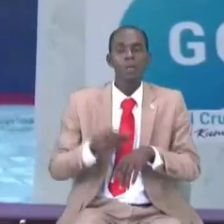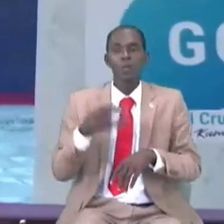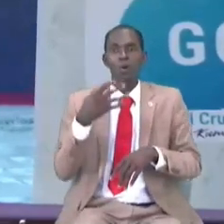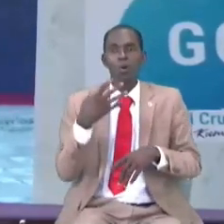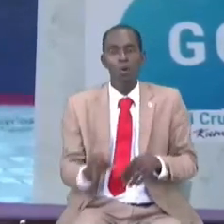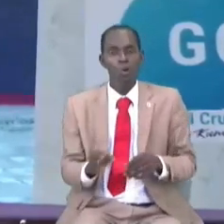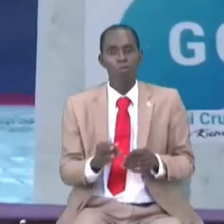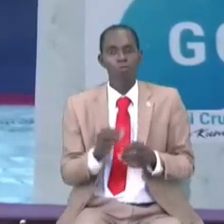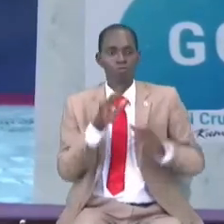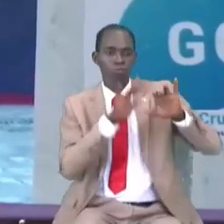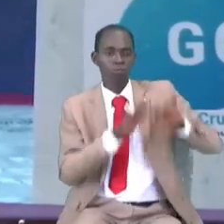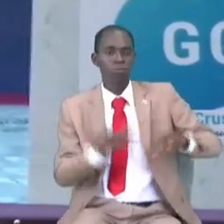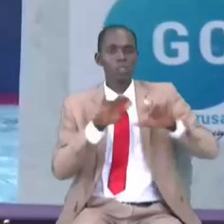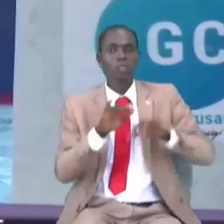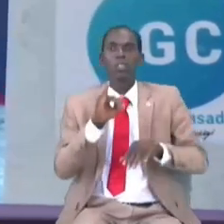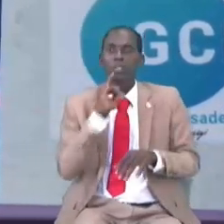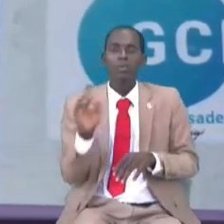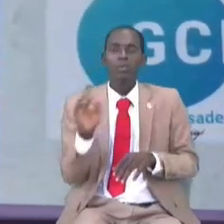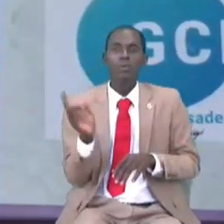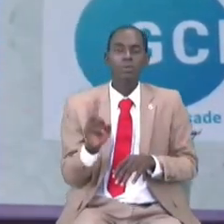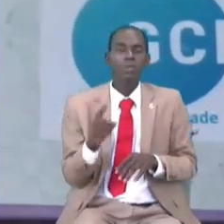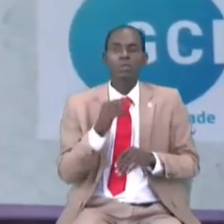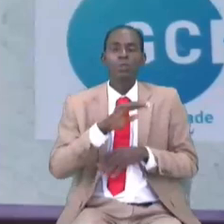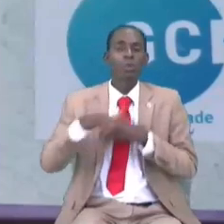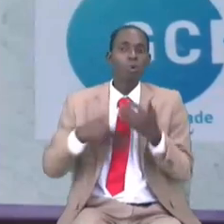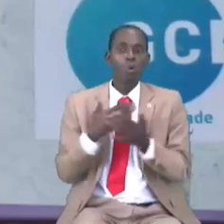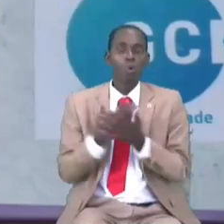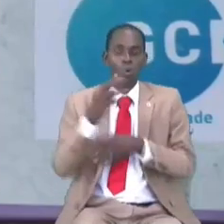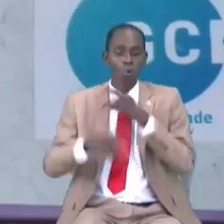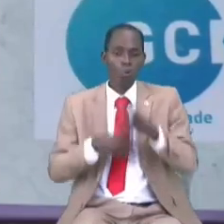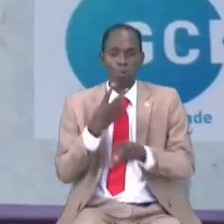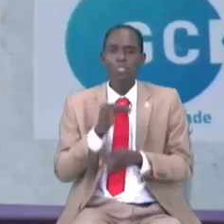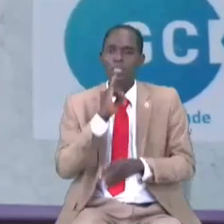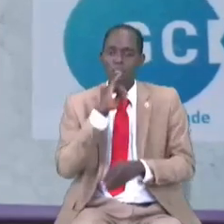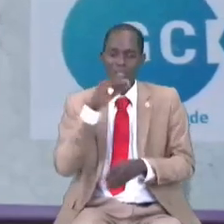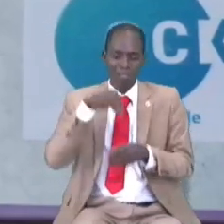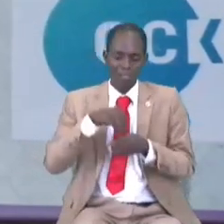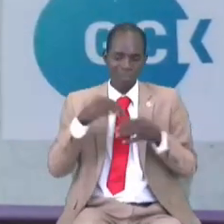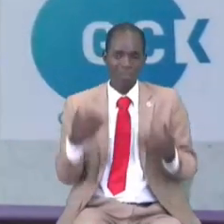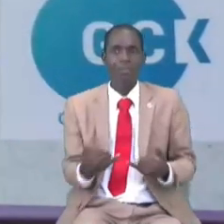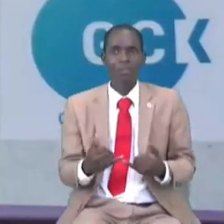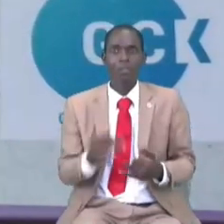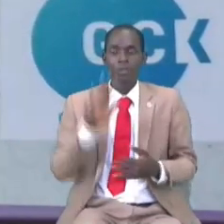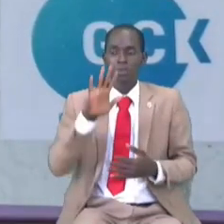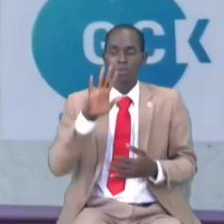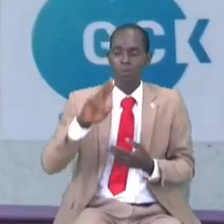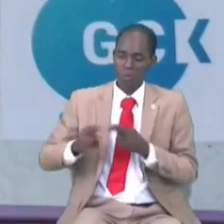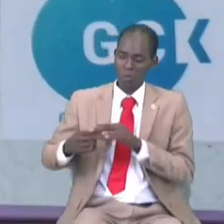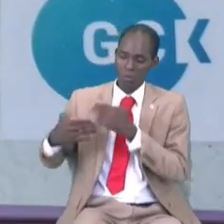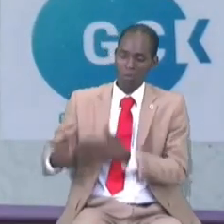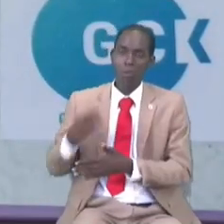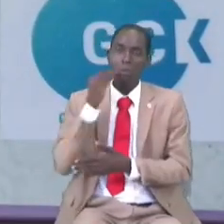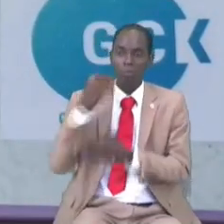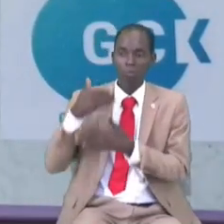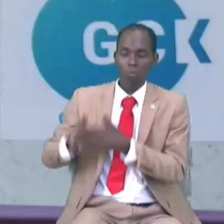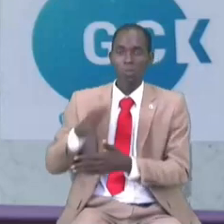c'est là où le monde entier se trouve présentement. Ton voisin, dans ta communauté, tes amis, les membres de ta famille, nous